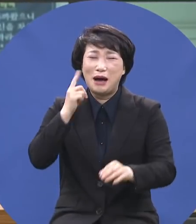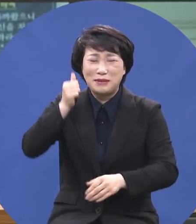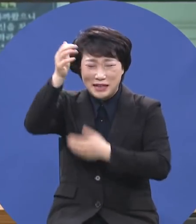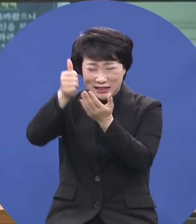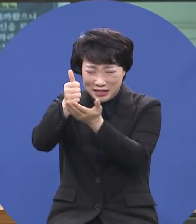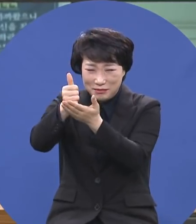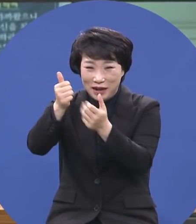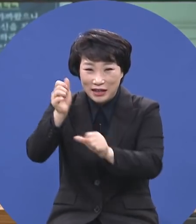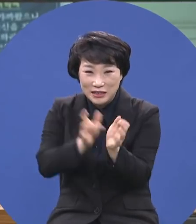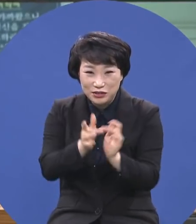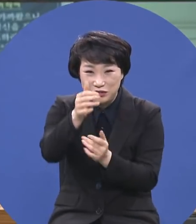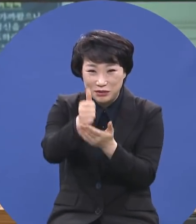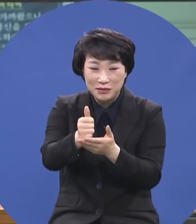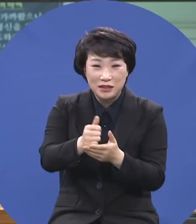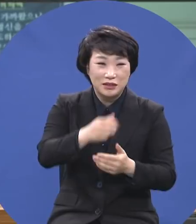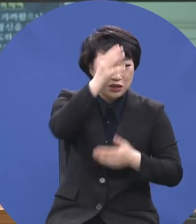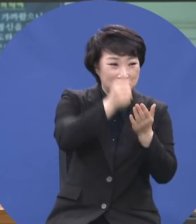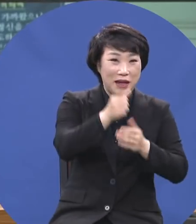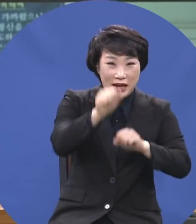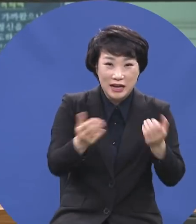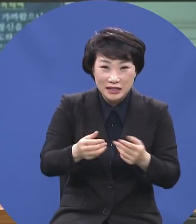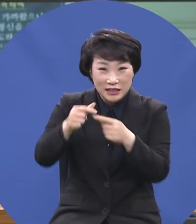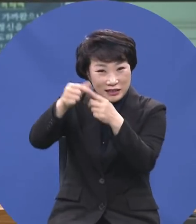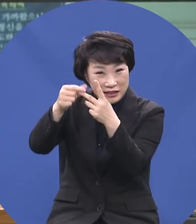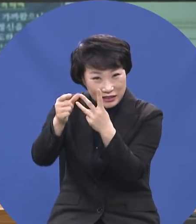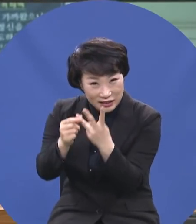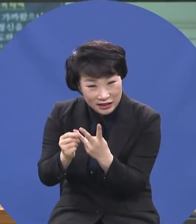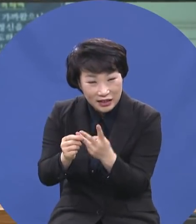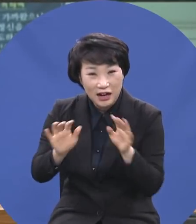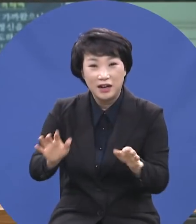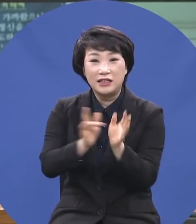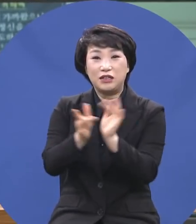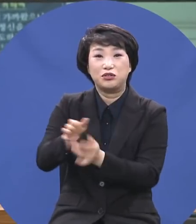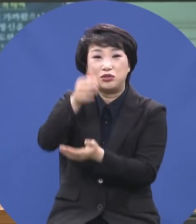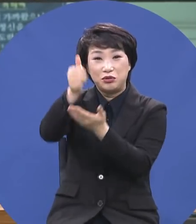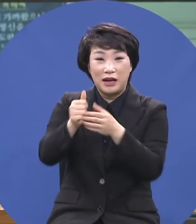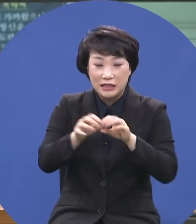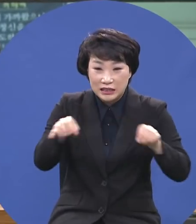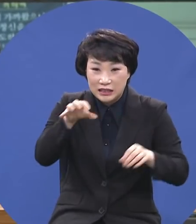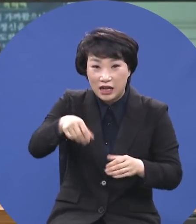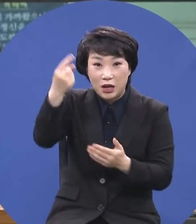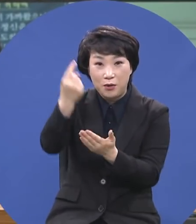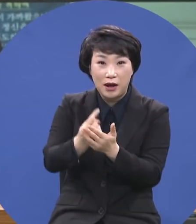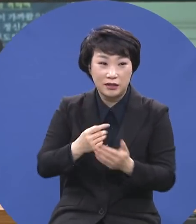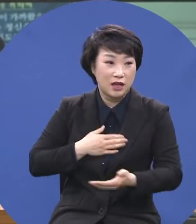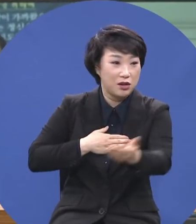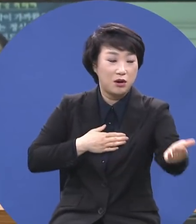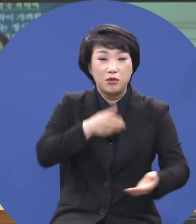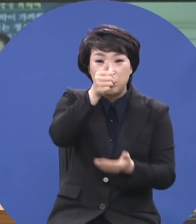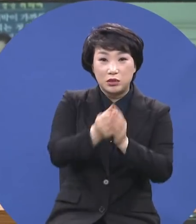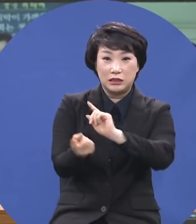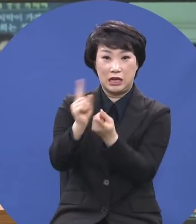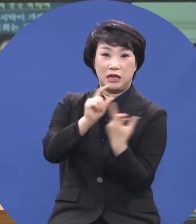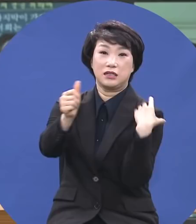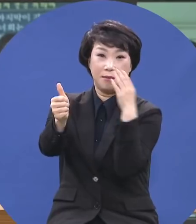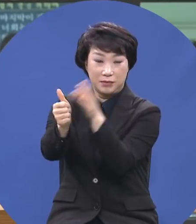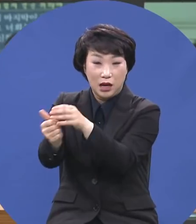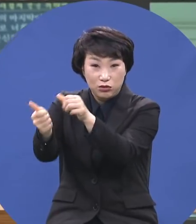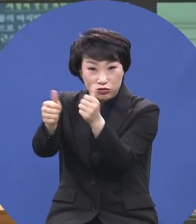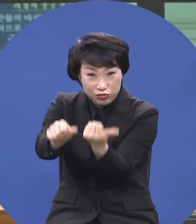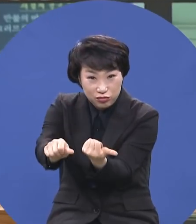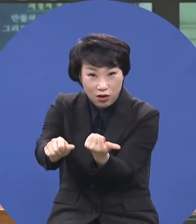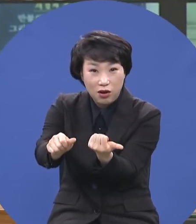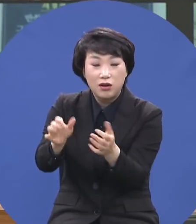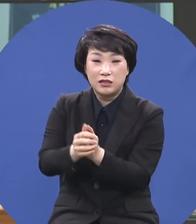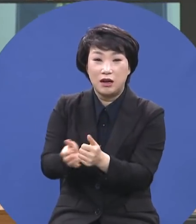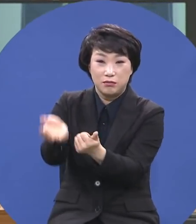아버지와 아들과 성령이 하신 일이 예수 그리스도가 이 땅에 오셔서 우리 죄를 담당하고 죽어서